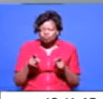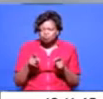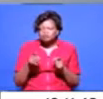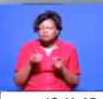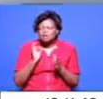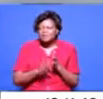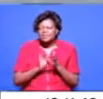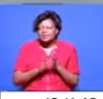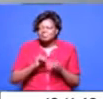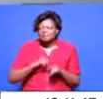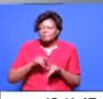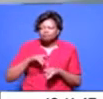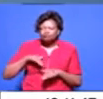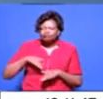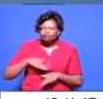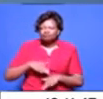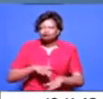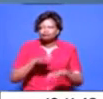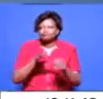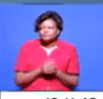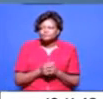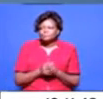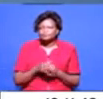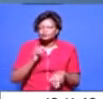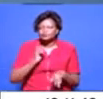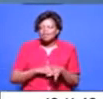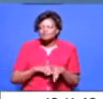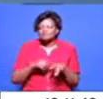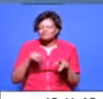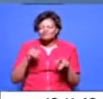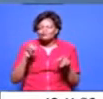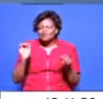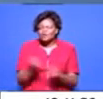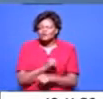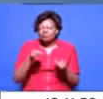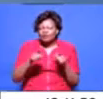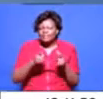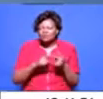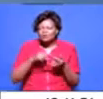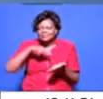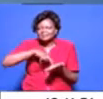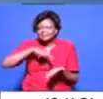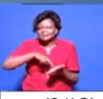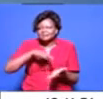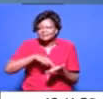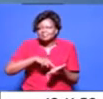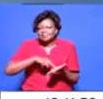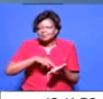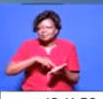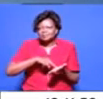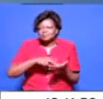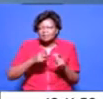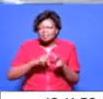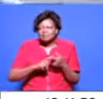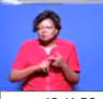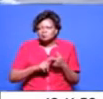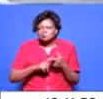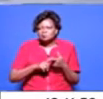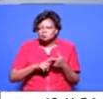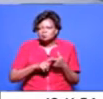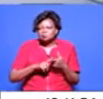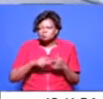kwenye theluji. Kama ukishindwa kudhibiti uwiano, unaweza kusimama kwa kukita fimbo kwenye theluji.